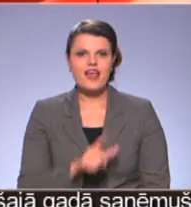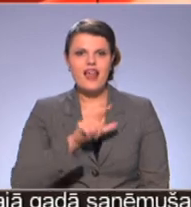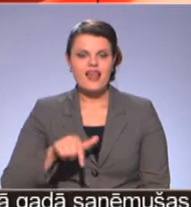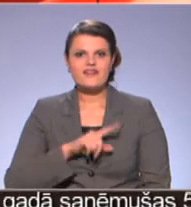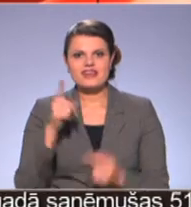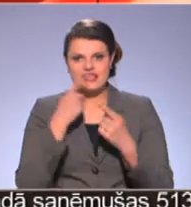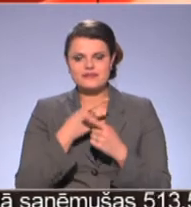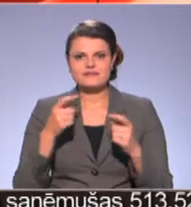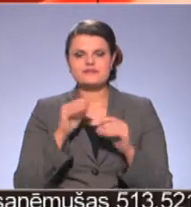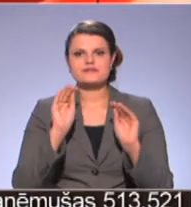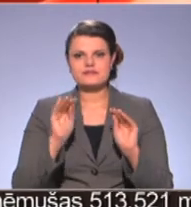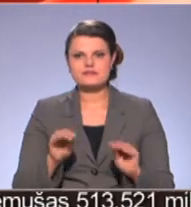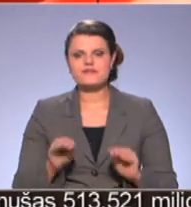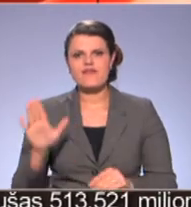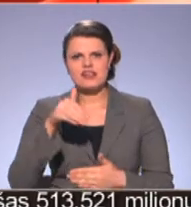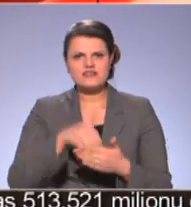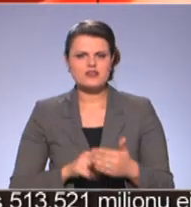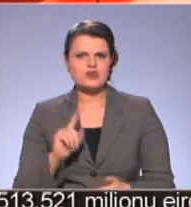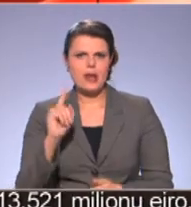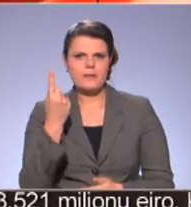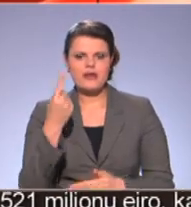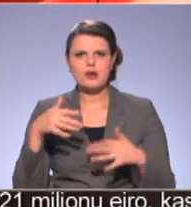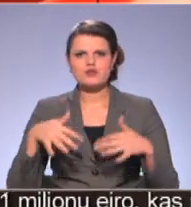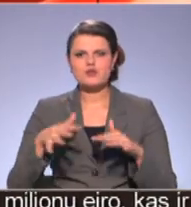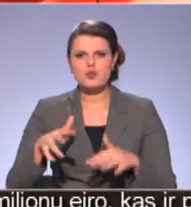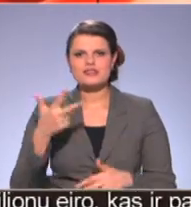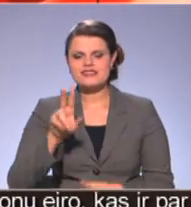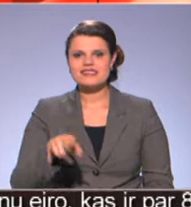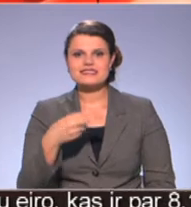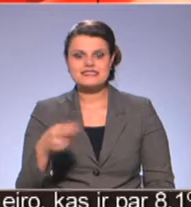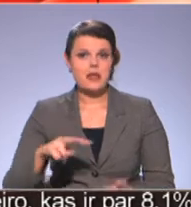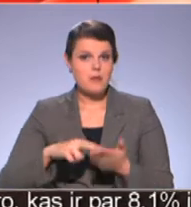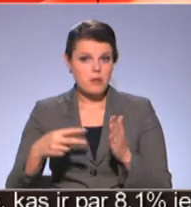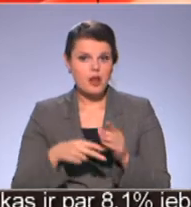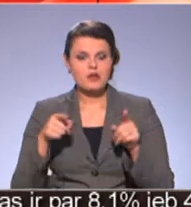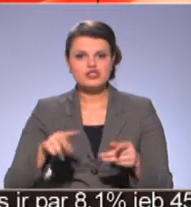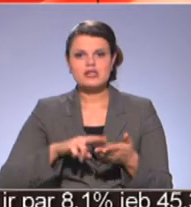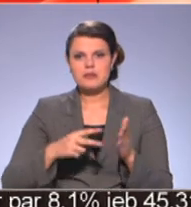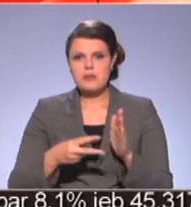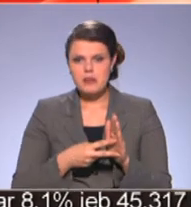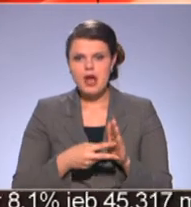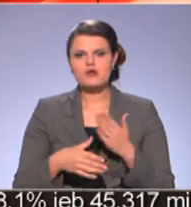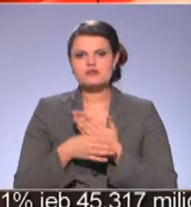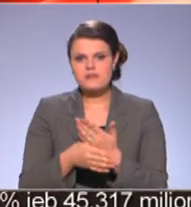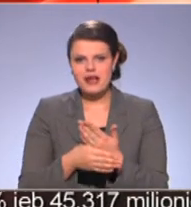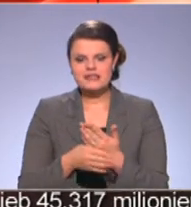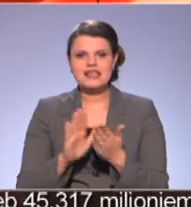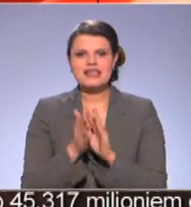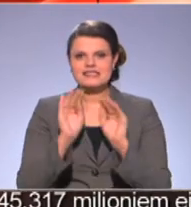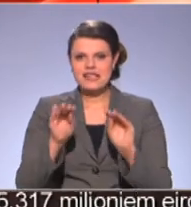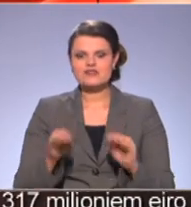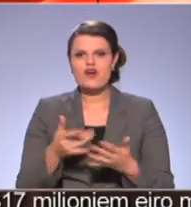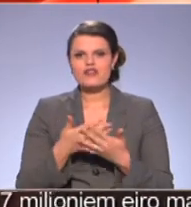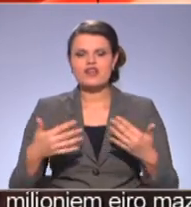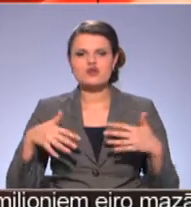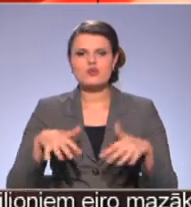Latvijā tiek izstrādāts valsts vēsturē pirmais jūras telpiskais plānojums. Šāds plānojums nenodarot kaitējumu jūrai palīdzētu saskaņot dažādu